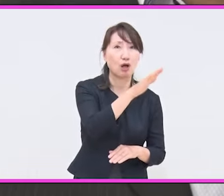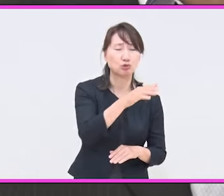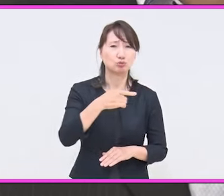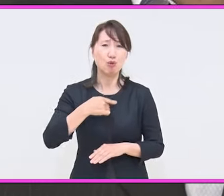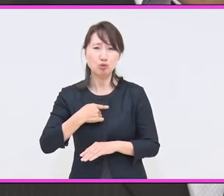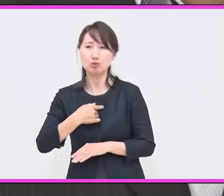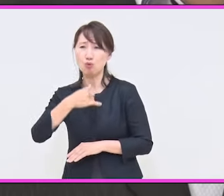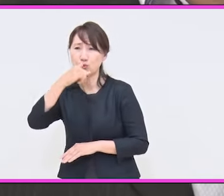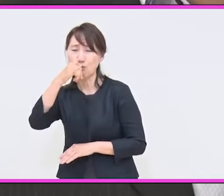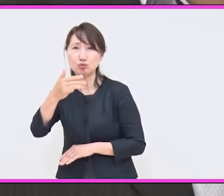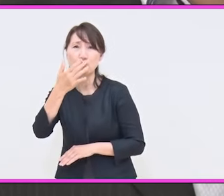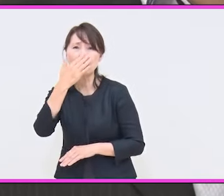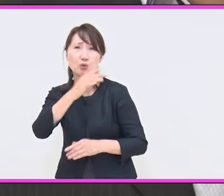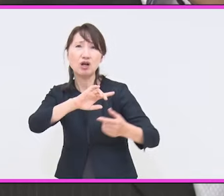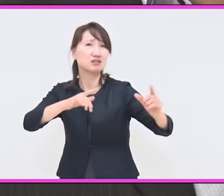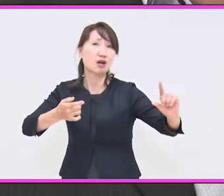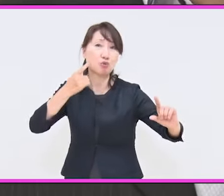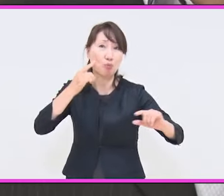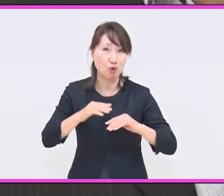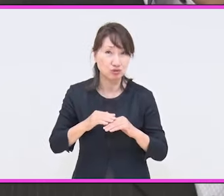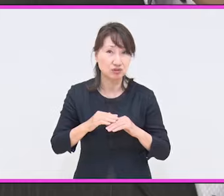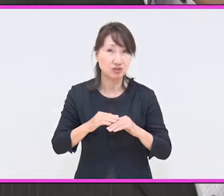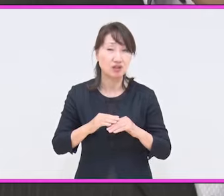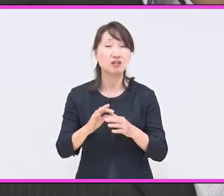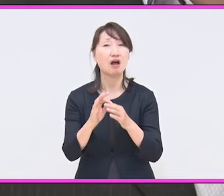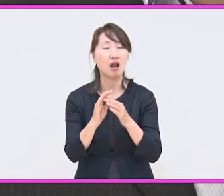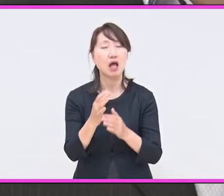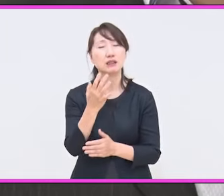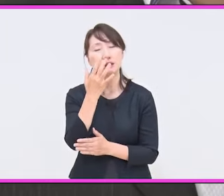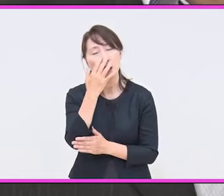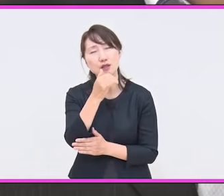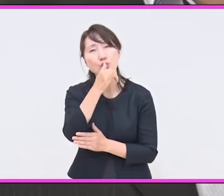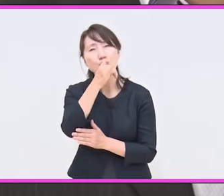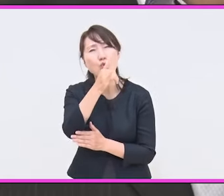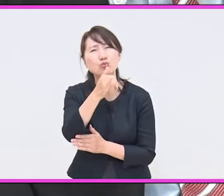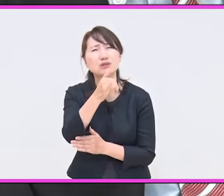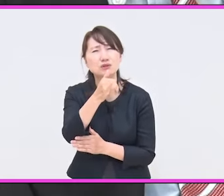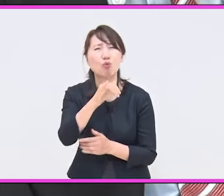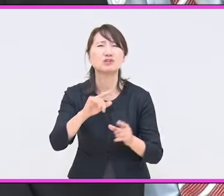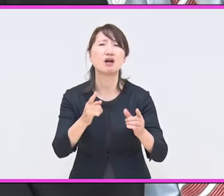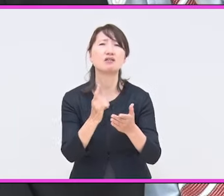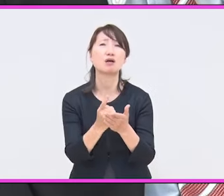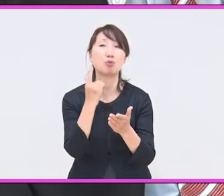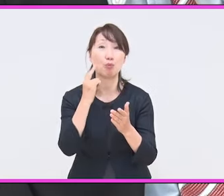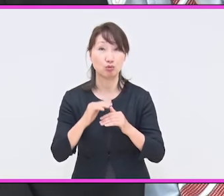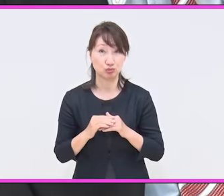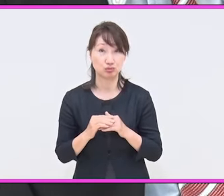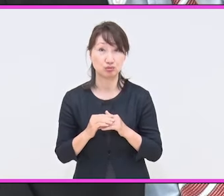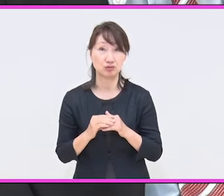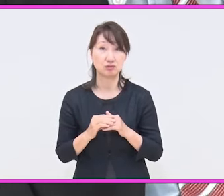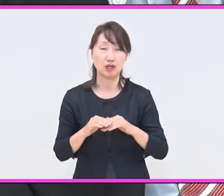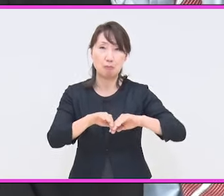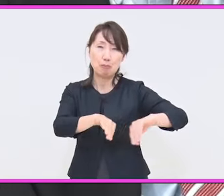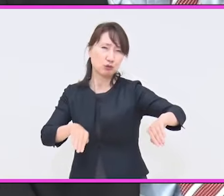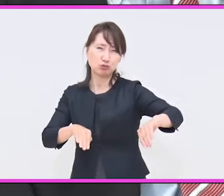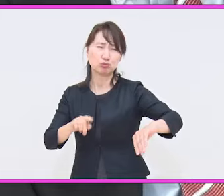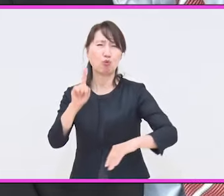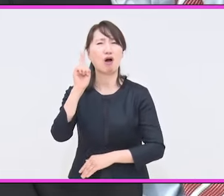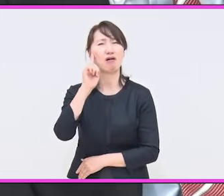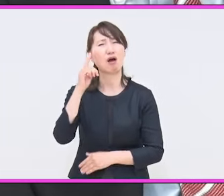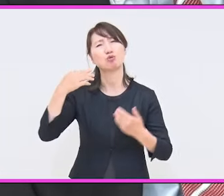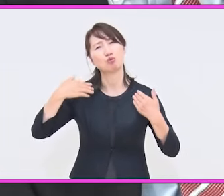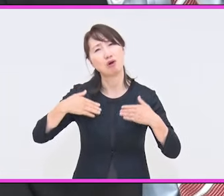からなんか結局苦手得意っていうだけの話でなんか違うものとして捉える必要ないんだ